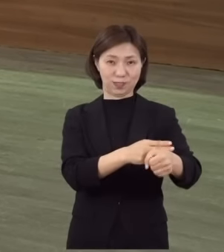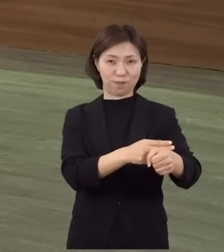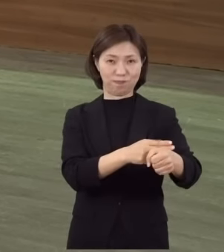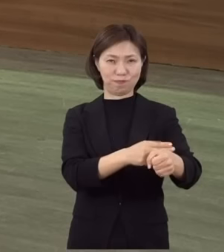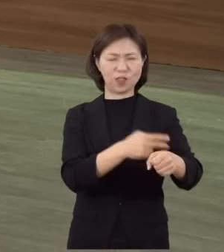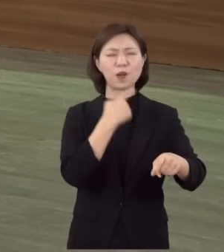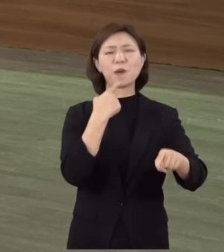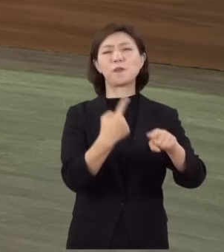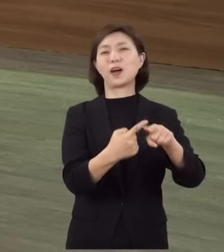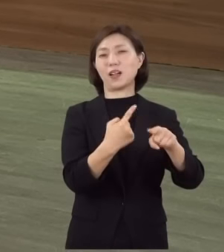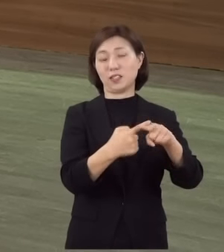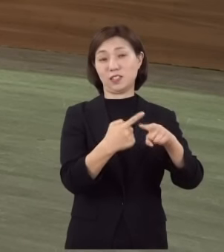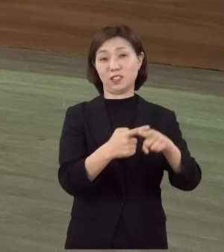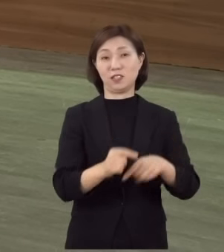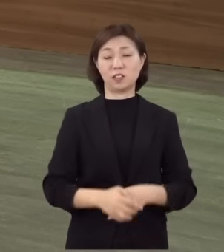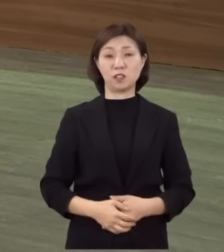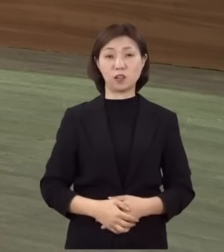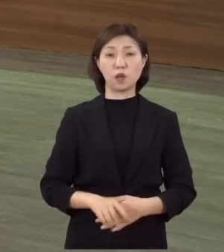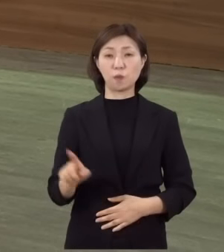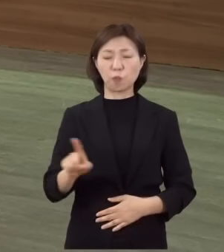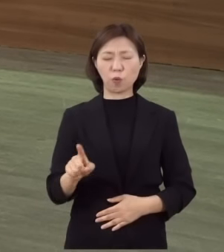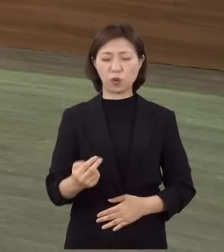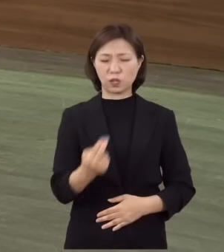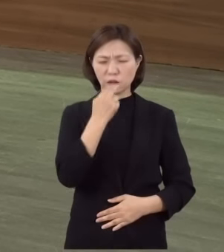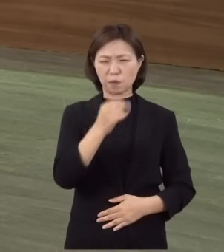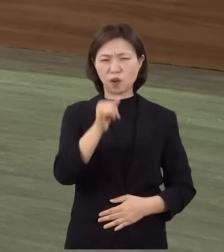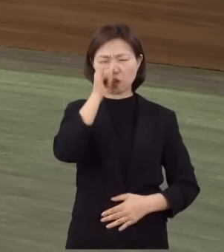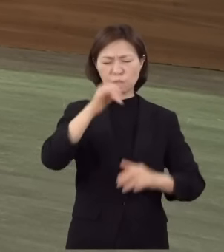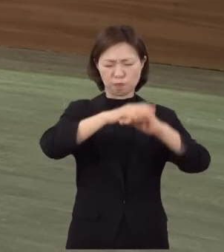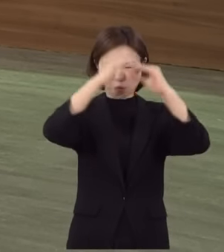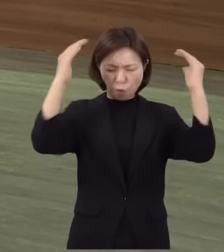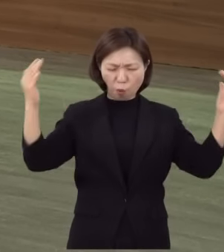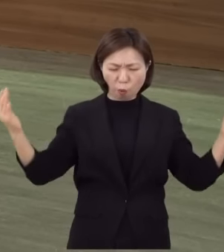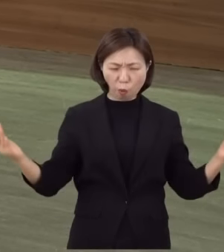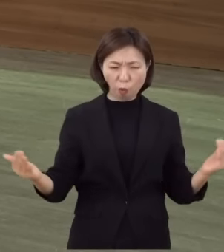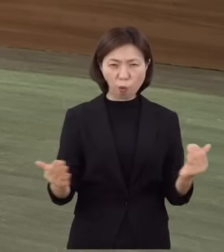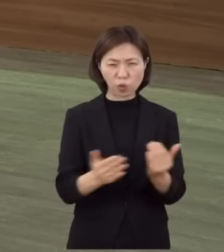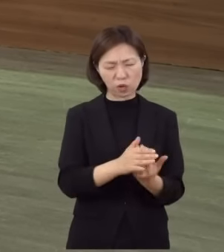널리 중생에 생사 병을